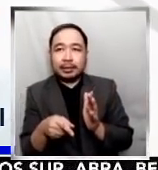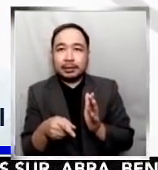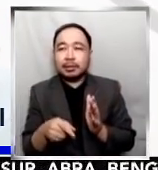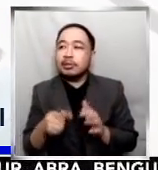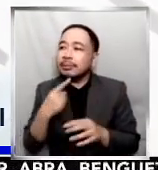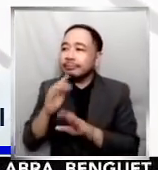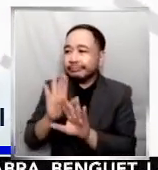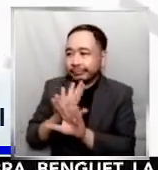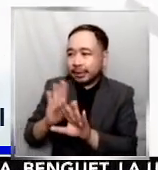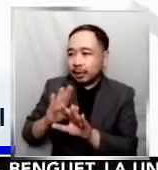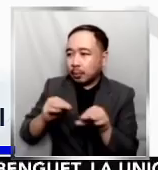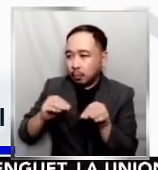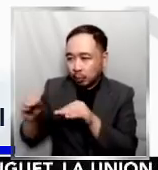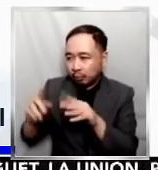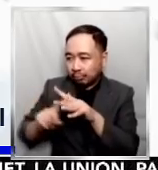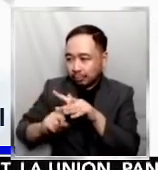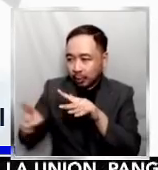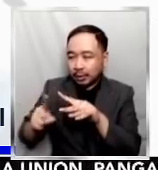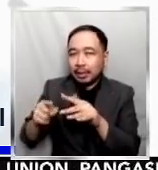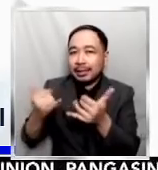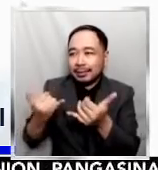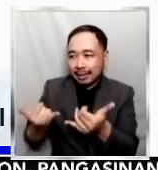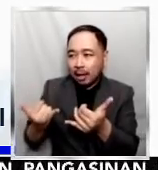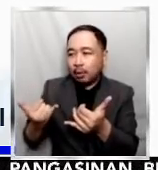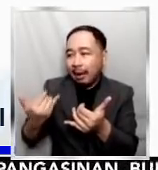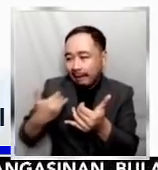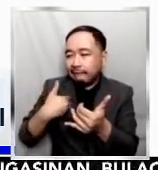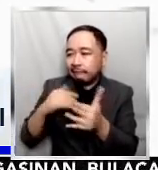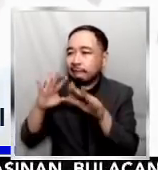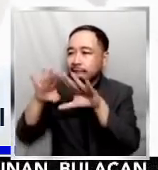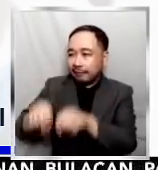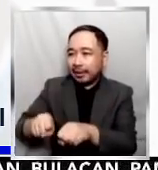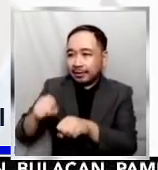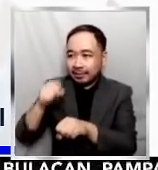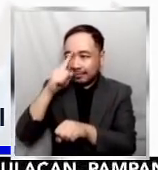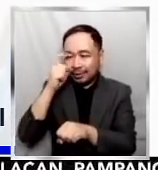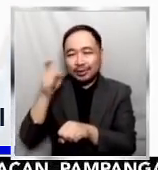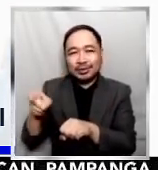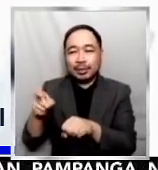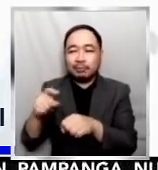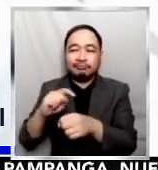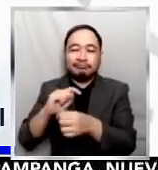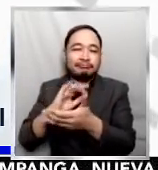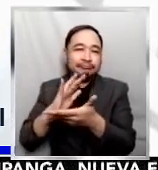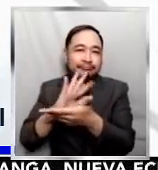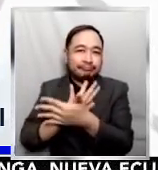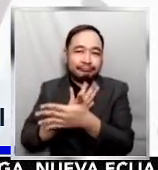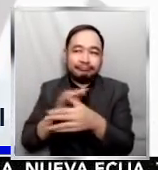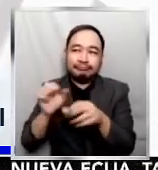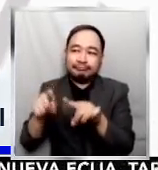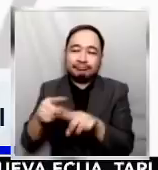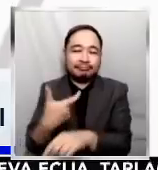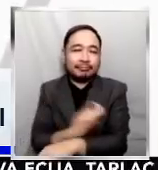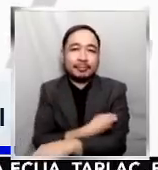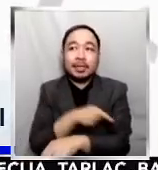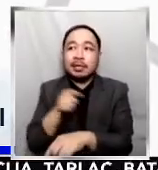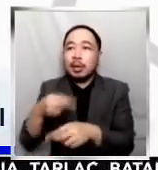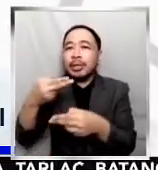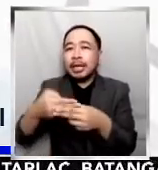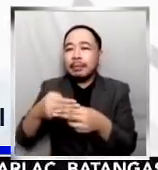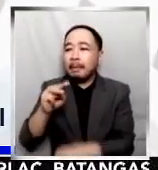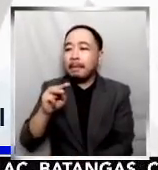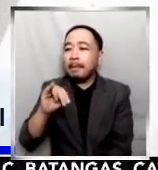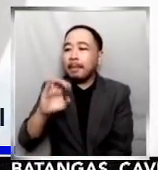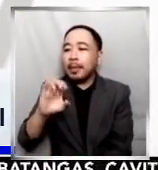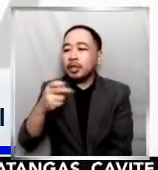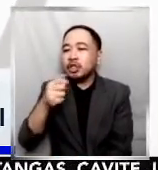theft ha. Mga pulis kami ha. Ano pangalan mo? Kinilala ng pulisya ang suspect na si Michelle Parajes, 35